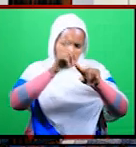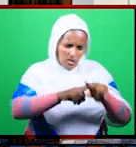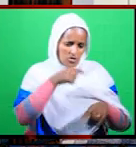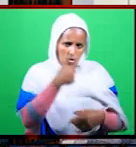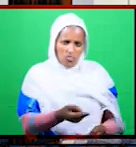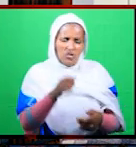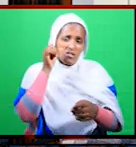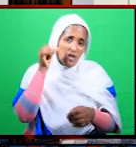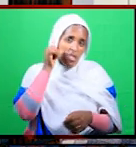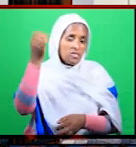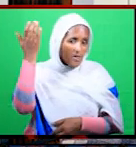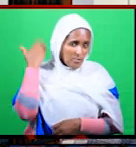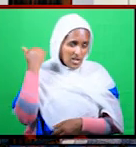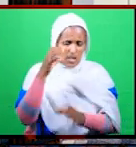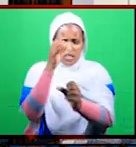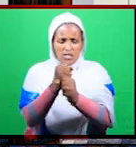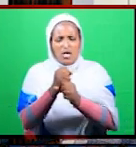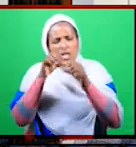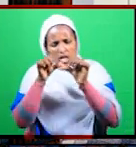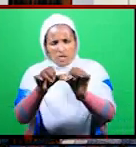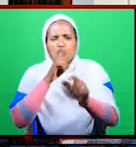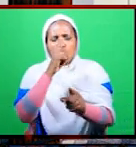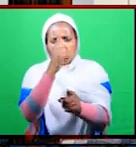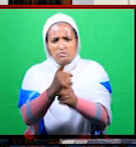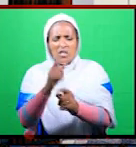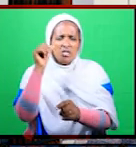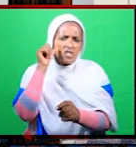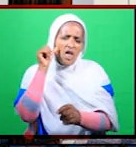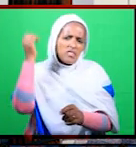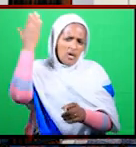እንመለስ ነው። ትናንትና የነበረንን ይዘን እንቀጥል